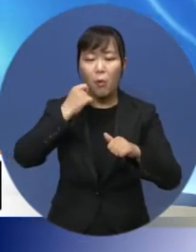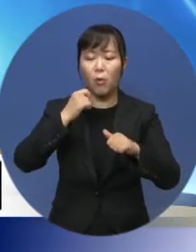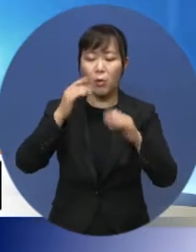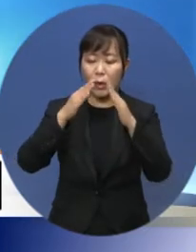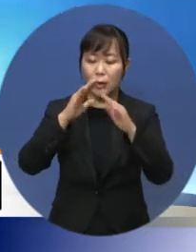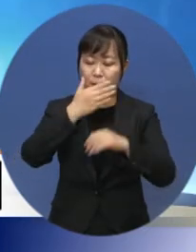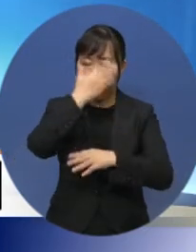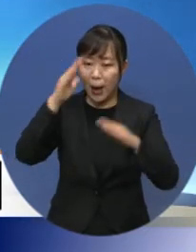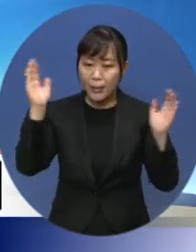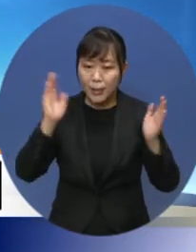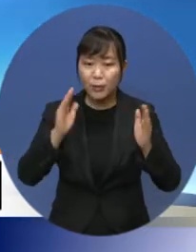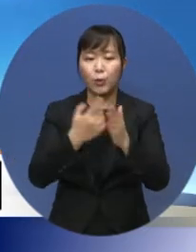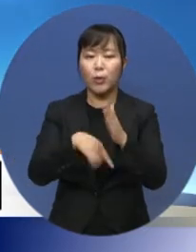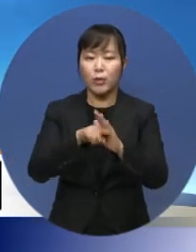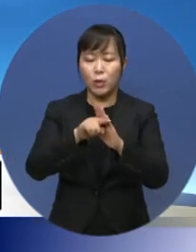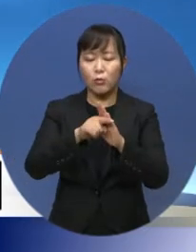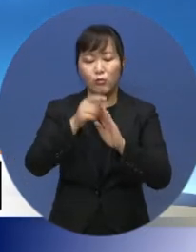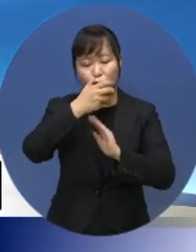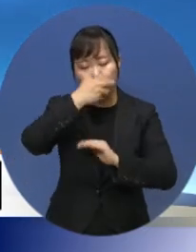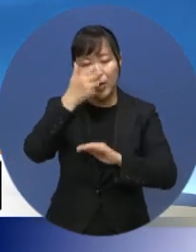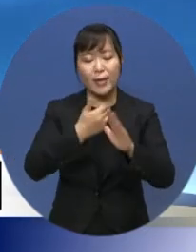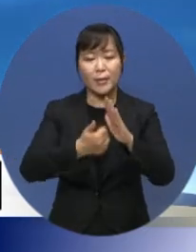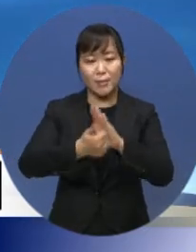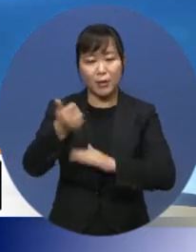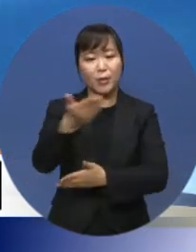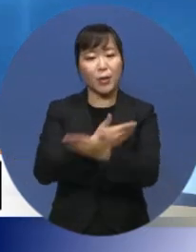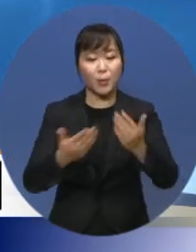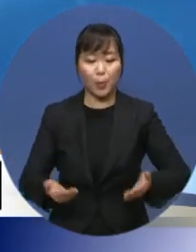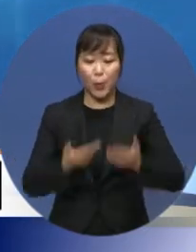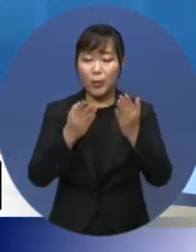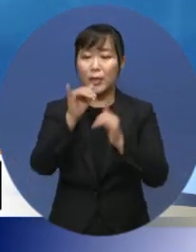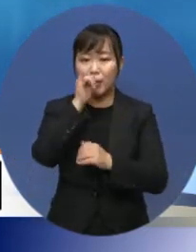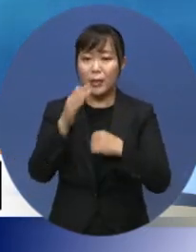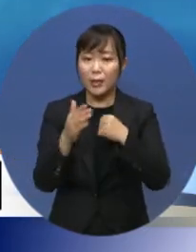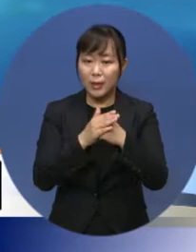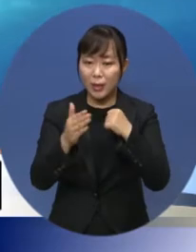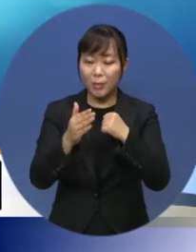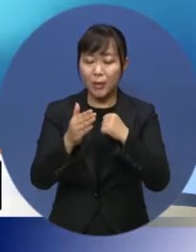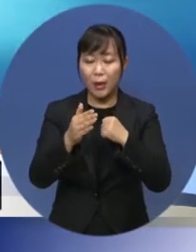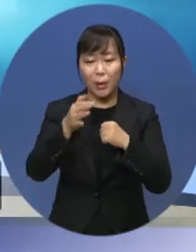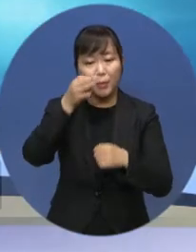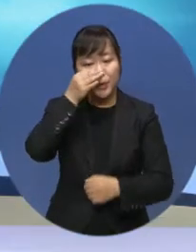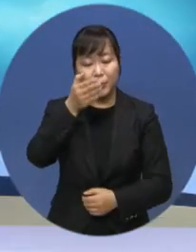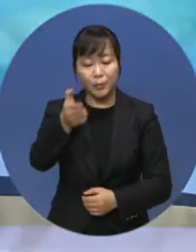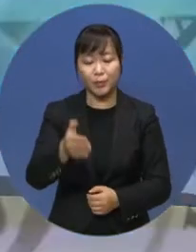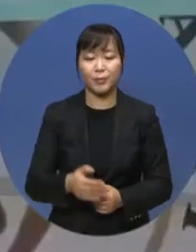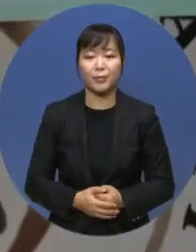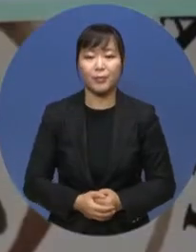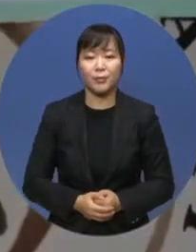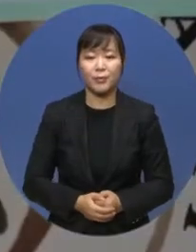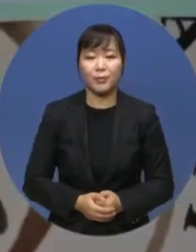위해 꿈과 희망을 나누는 봉사자가 있어 서정용 기자가 만나봤습니다.